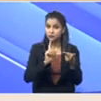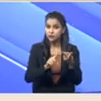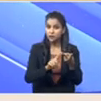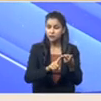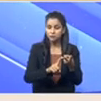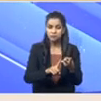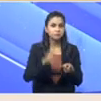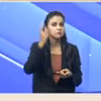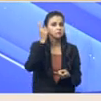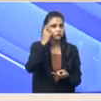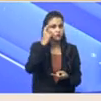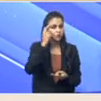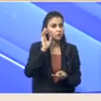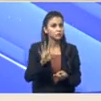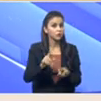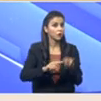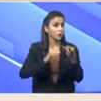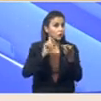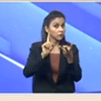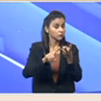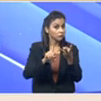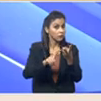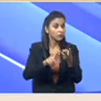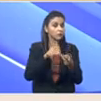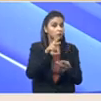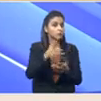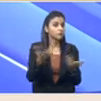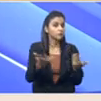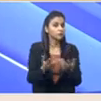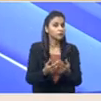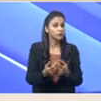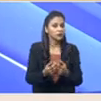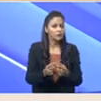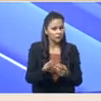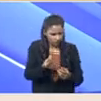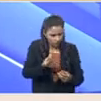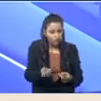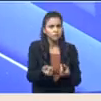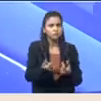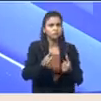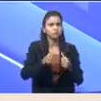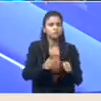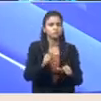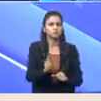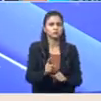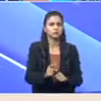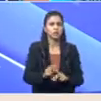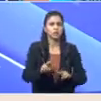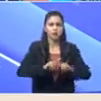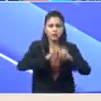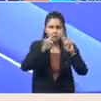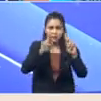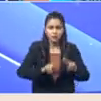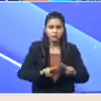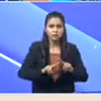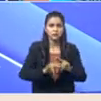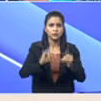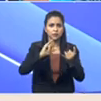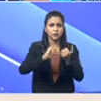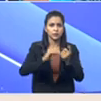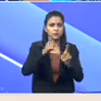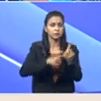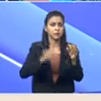कहा सोचो, और तीसरा चरण कहता हूं एक्शन लो। राष्ट्रीय साइबर हेल्पलाइन